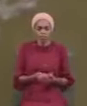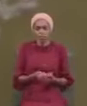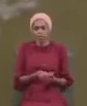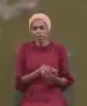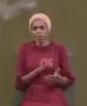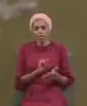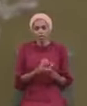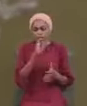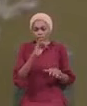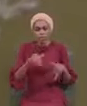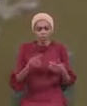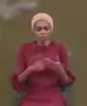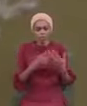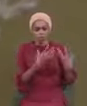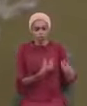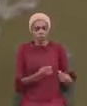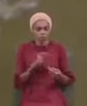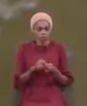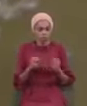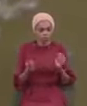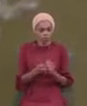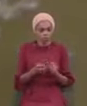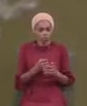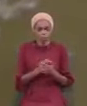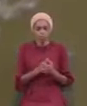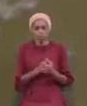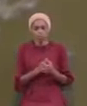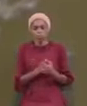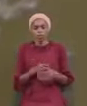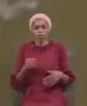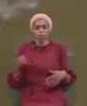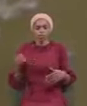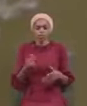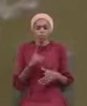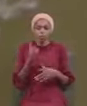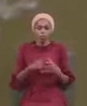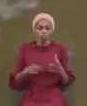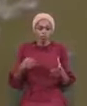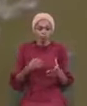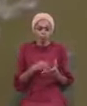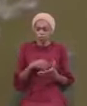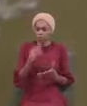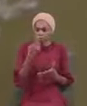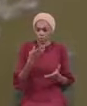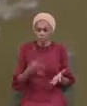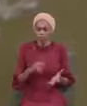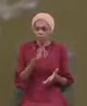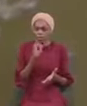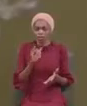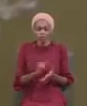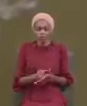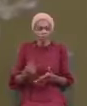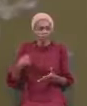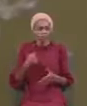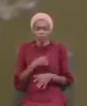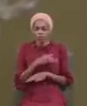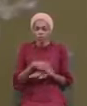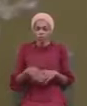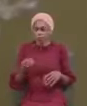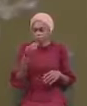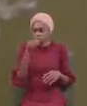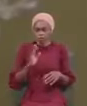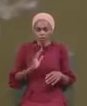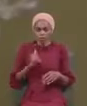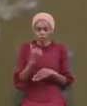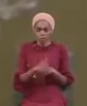problèmes comme n disons nous mangeons pas pour nous seul Dieu nous a béni prire que